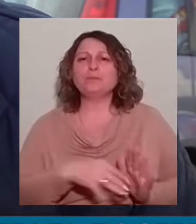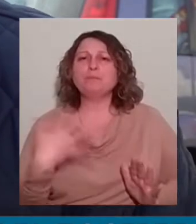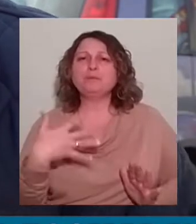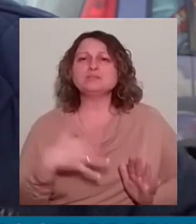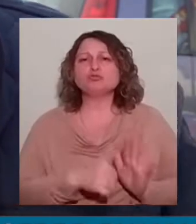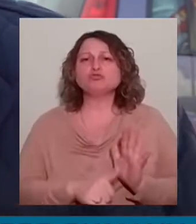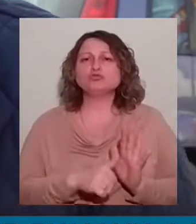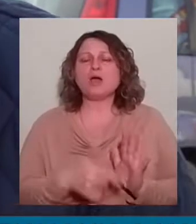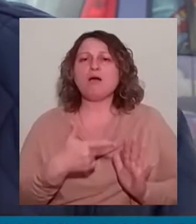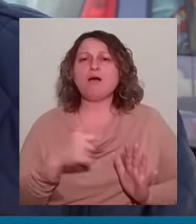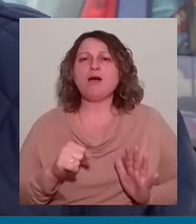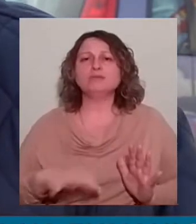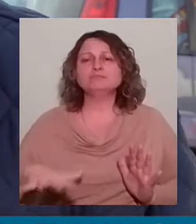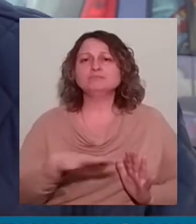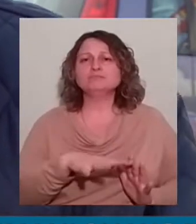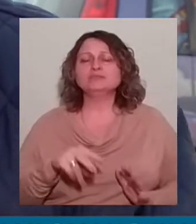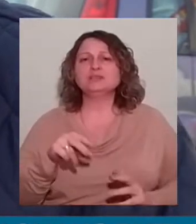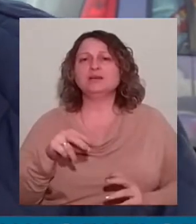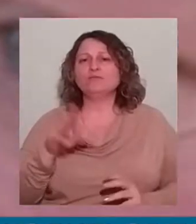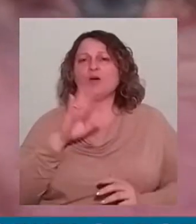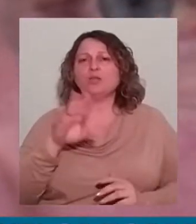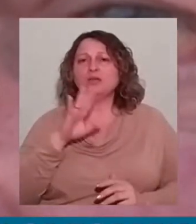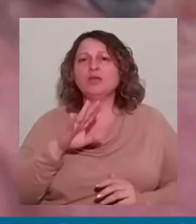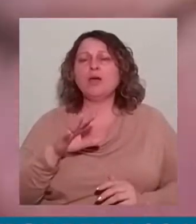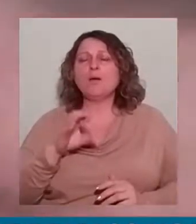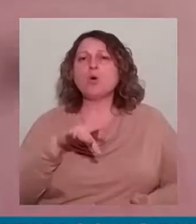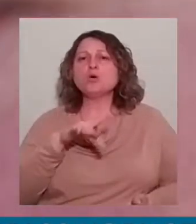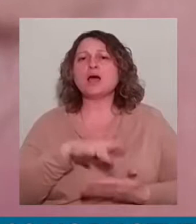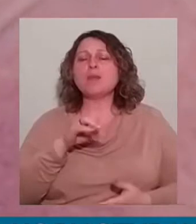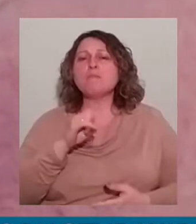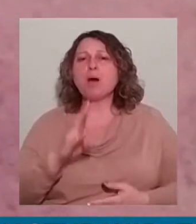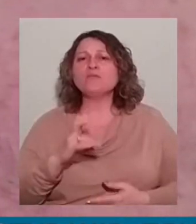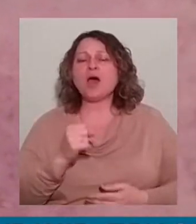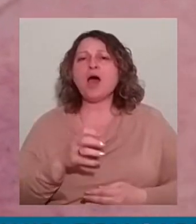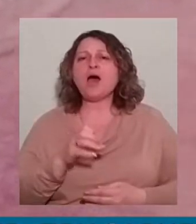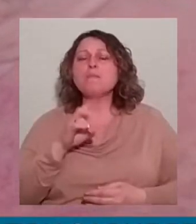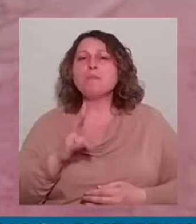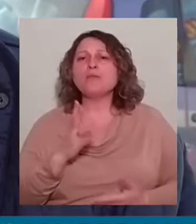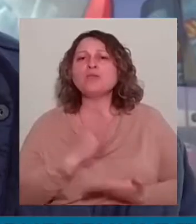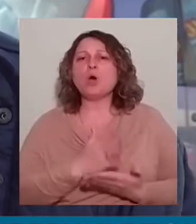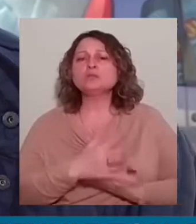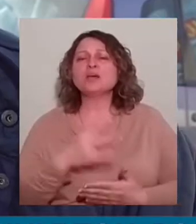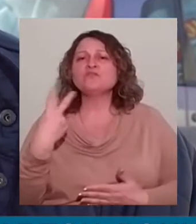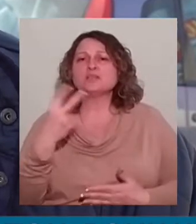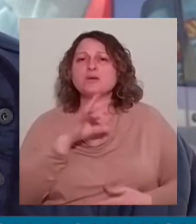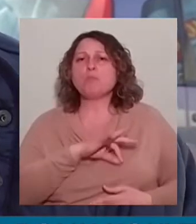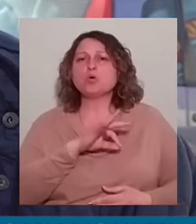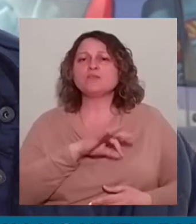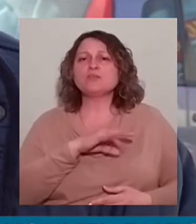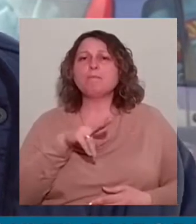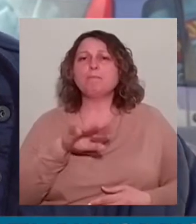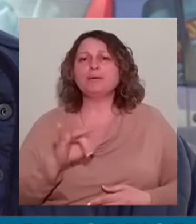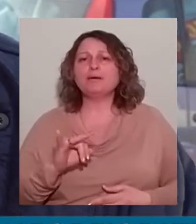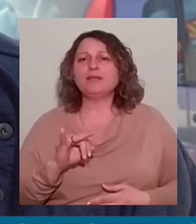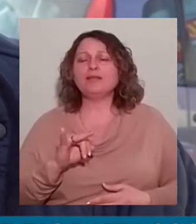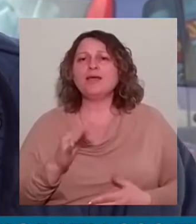50-60 гектарів водної гладі. Посередине лимана. А на лимане находится порядка 20 пользователей. При